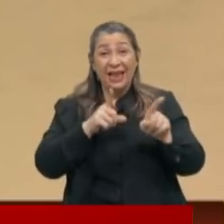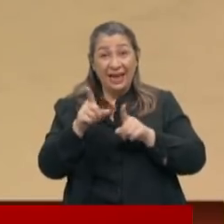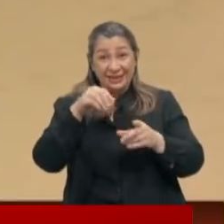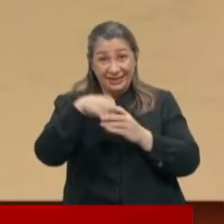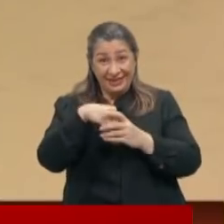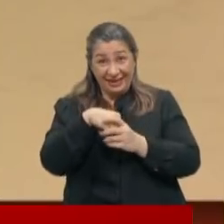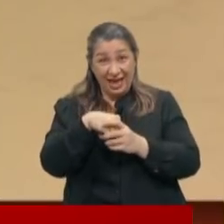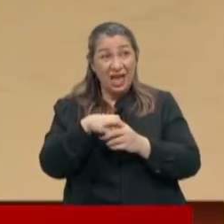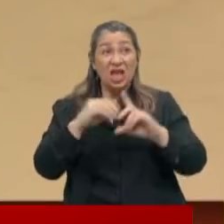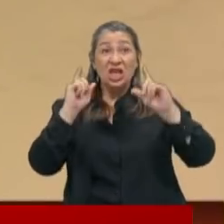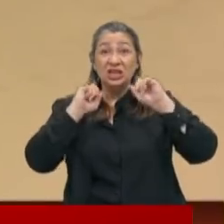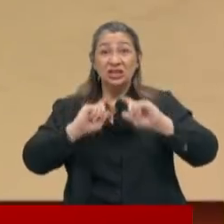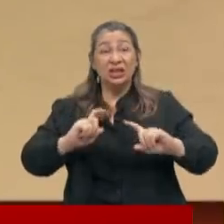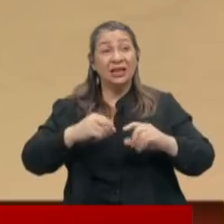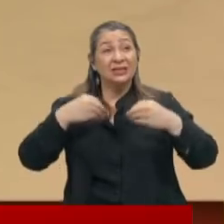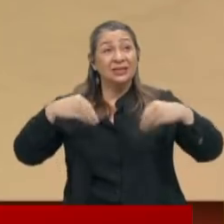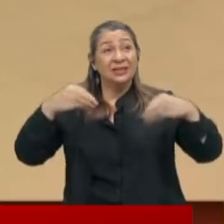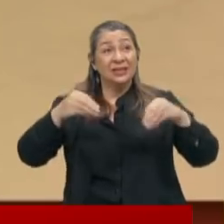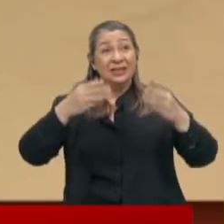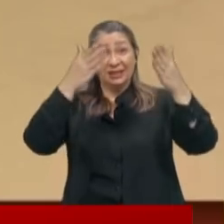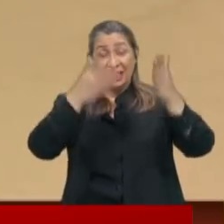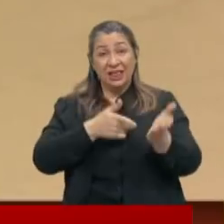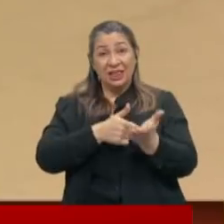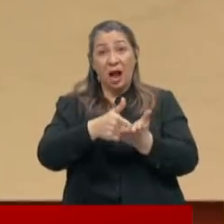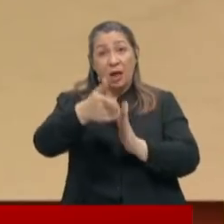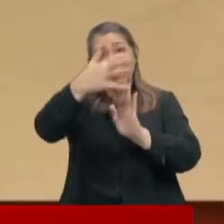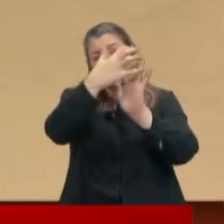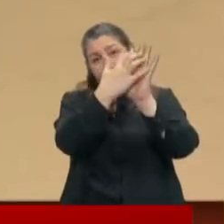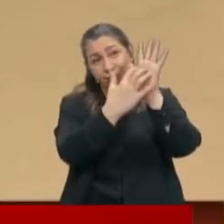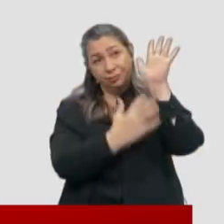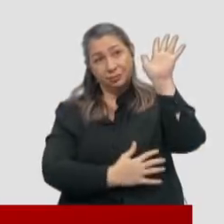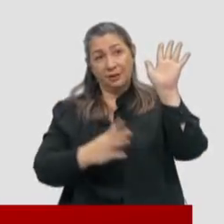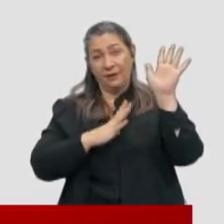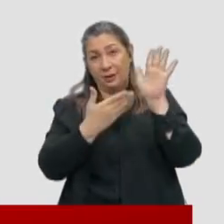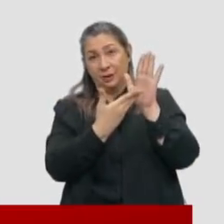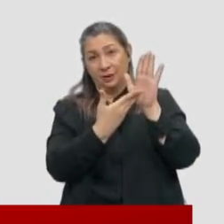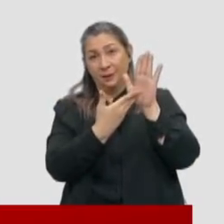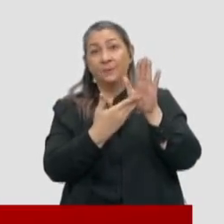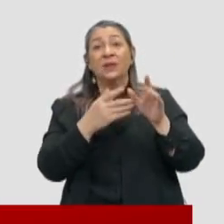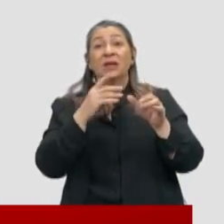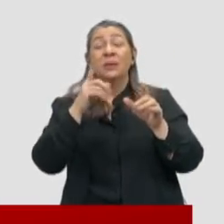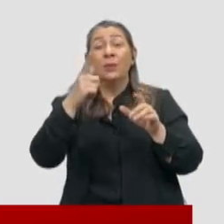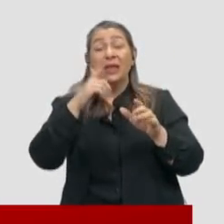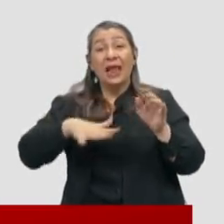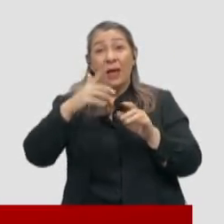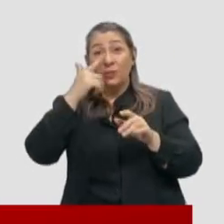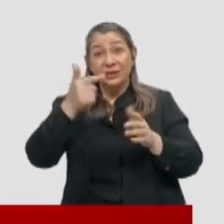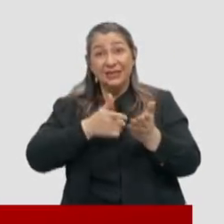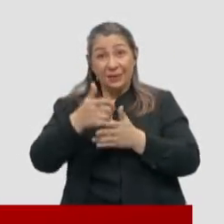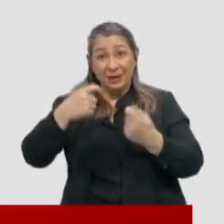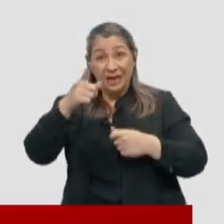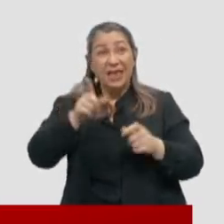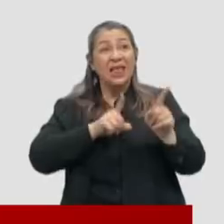siteleri icradan satılık tarla ilanlarıyla dolu arkadaşlar. Çakar'ın genel müdürlük yaptığı bankanın